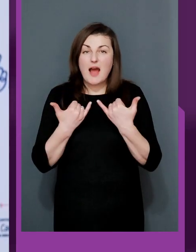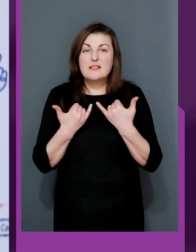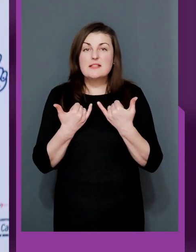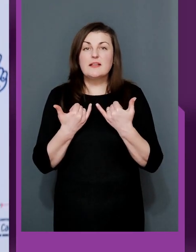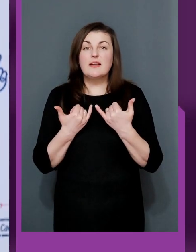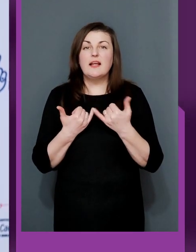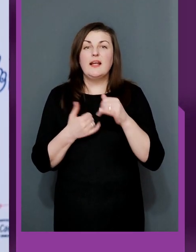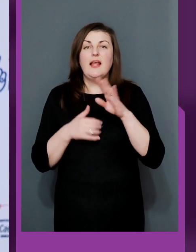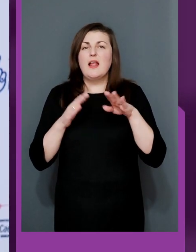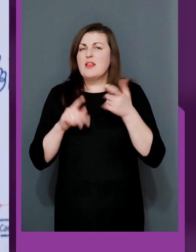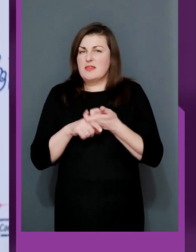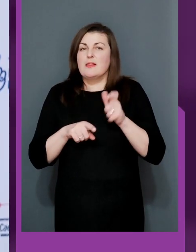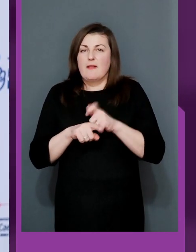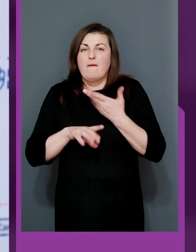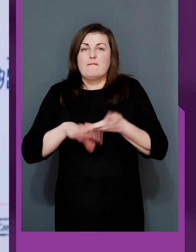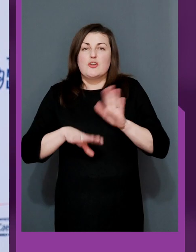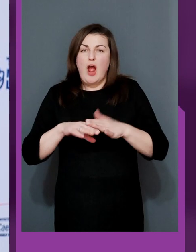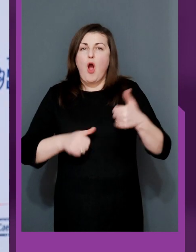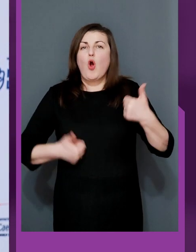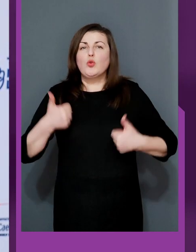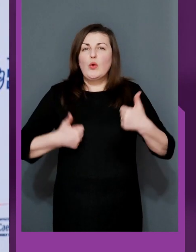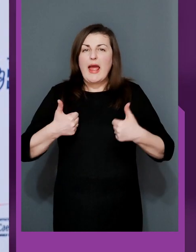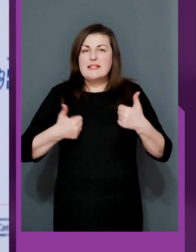зараз над важка